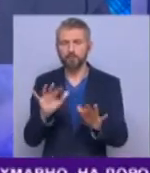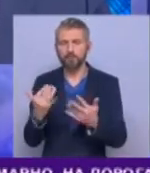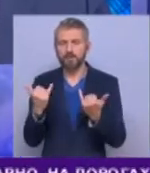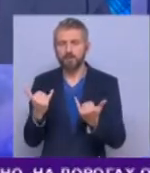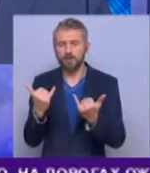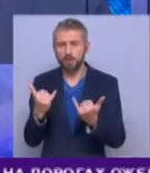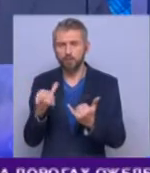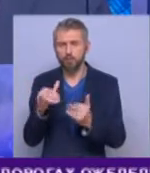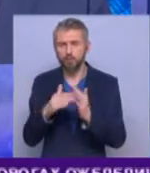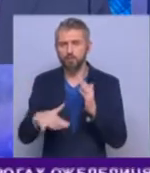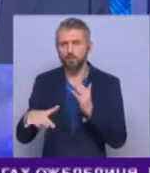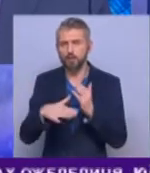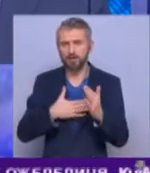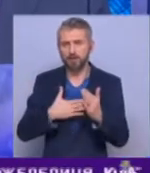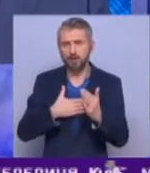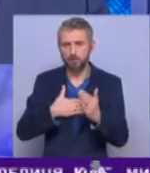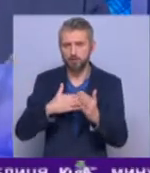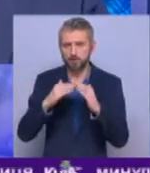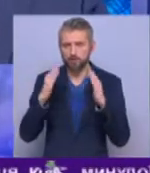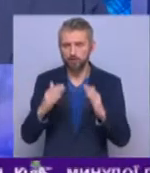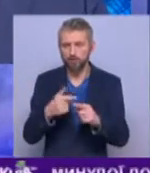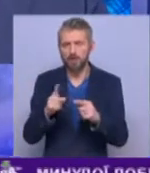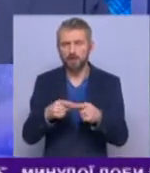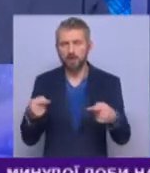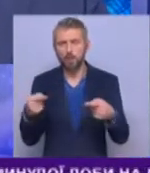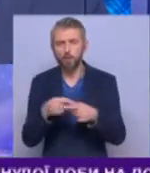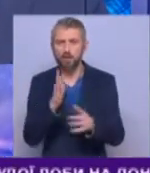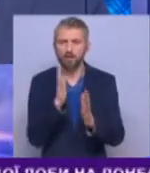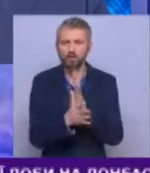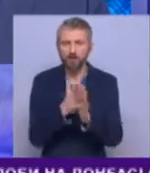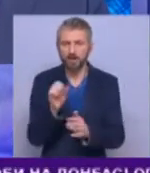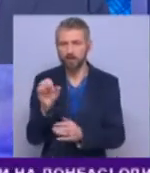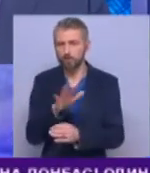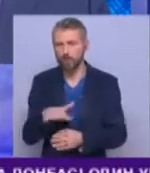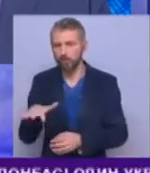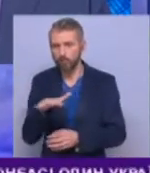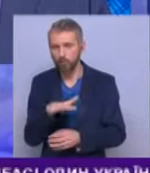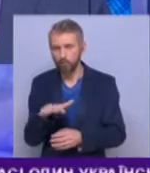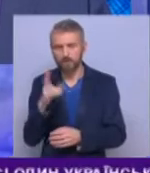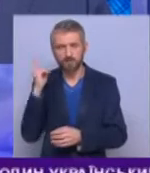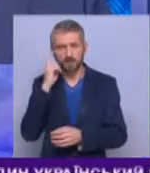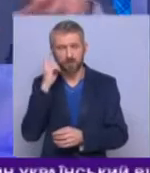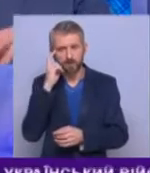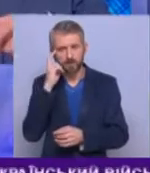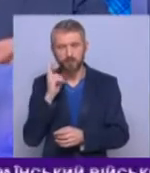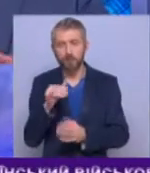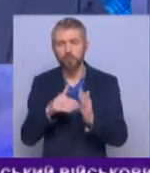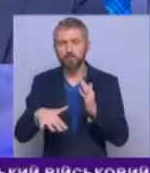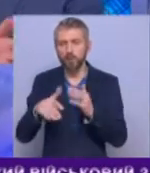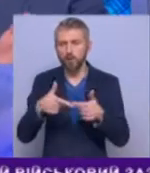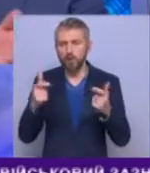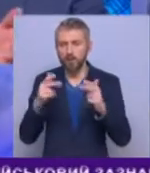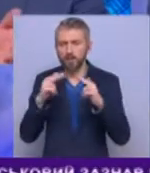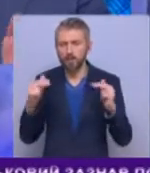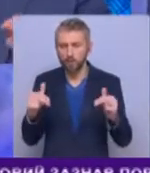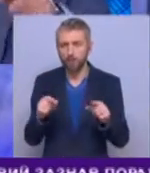зараз у дворі, власне, нашого приміщення, це на розі Хрещатика Європейської площі у столиці України і у дворі готеля «Дніпро».